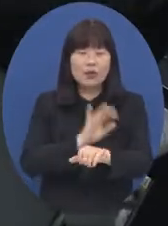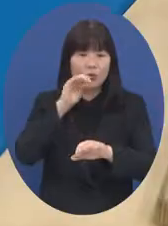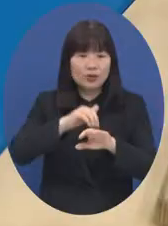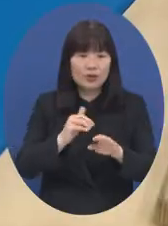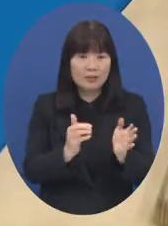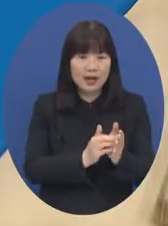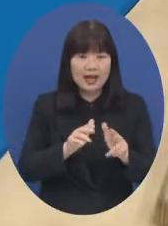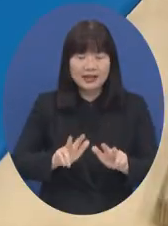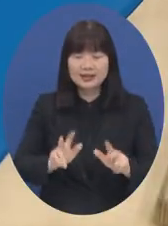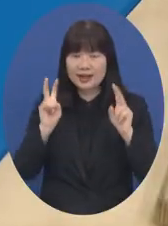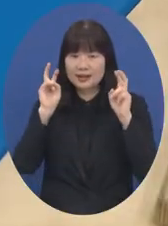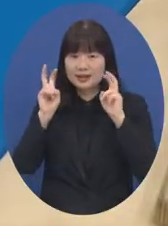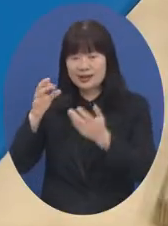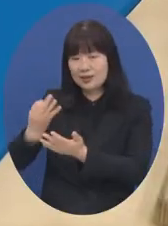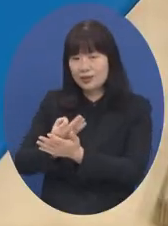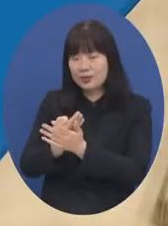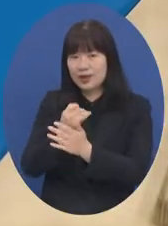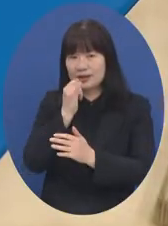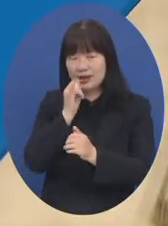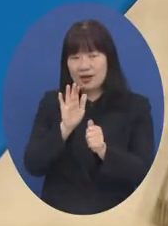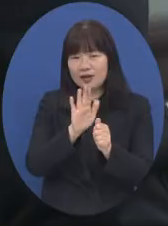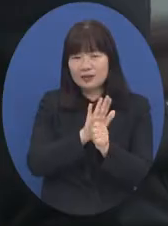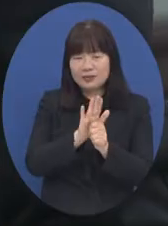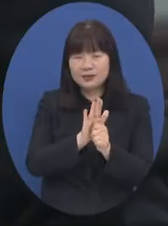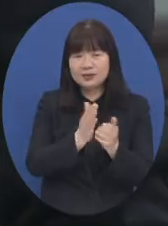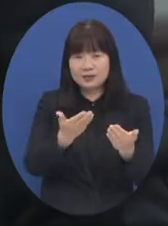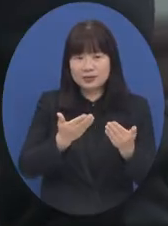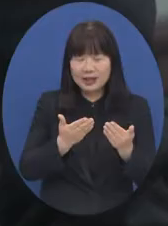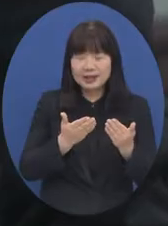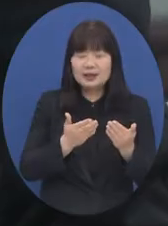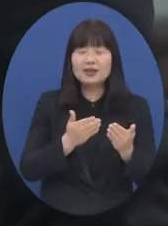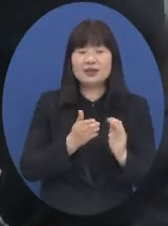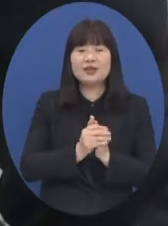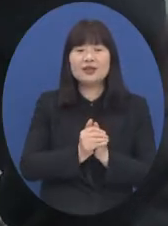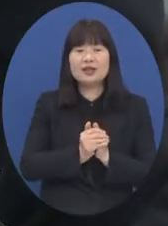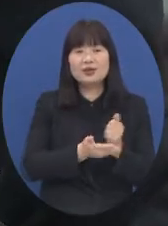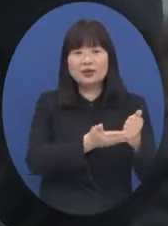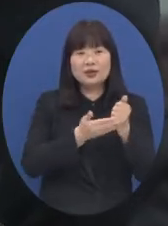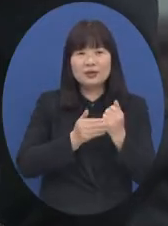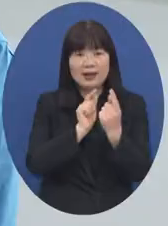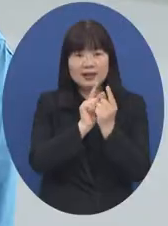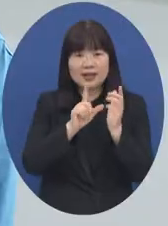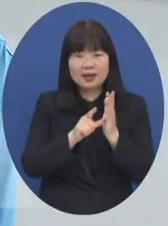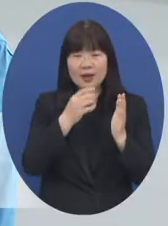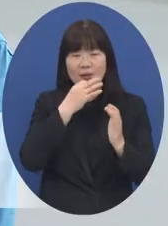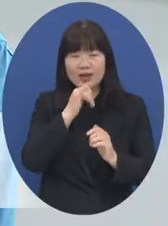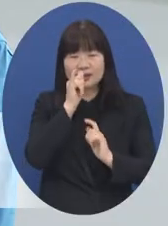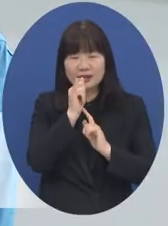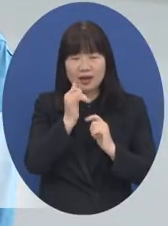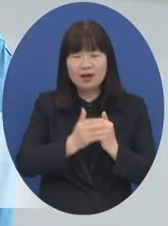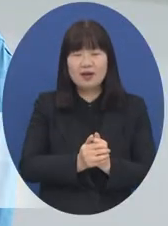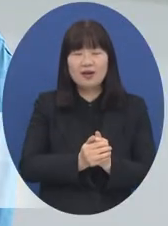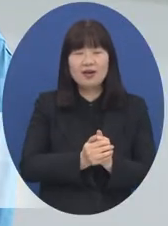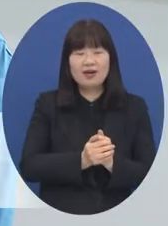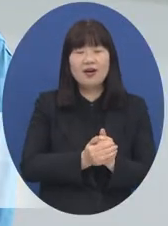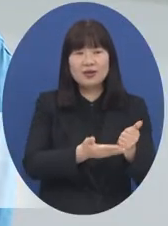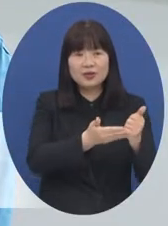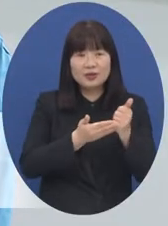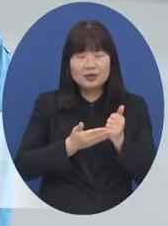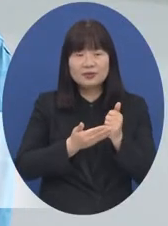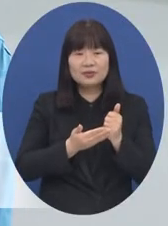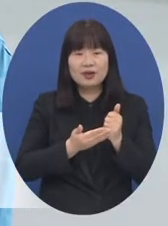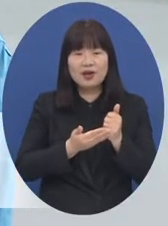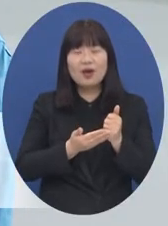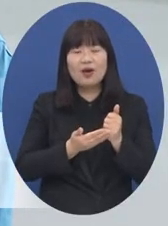이젠 어엿한 직장인이 돼 서비스를 받는 이용자들을 만날 때 가장 보람을 느낍니다. 이용자분들이 오시고